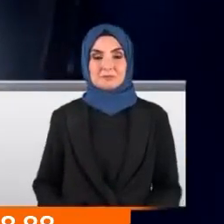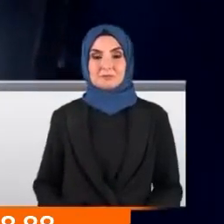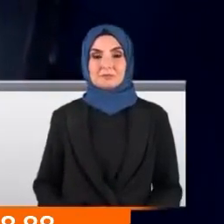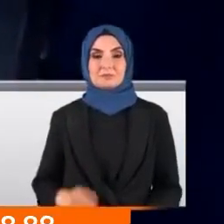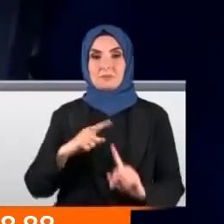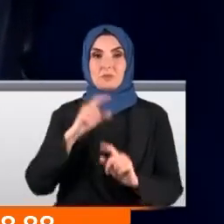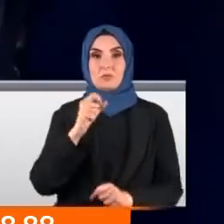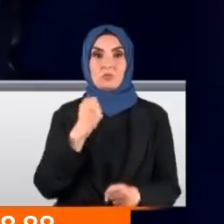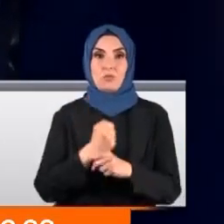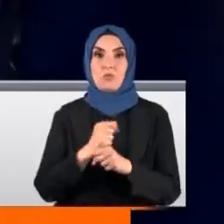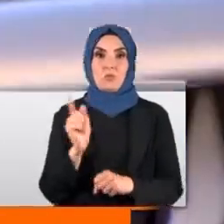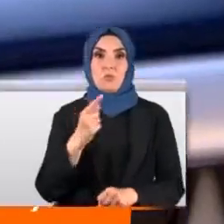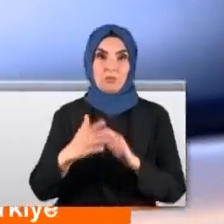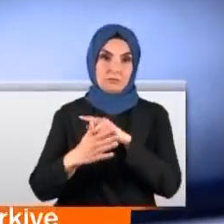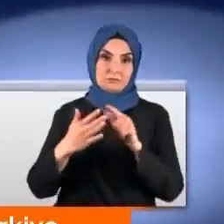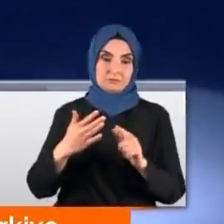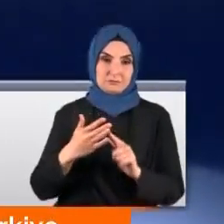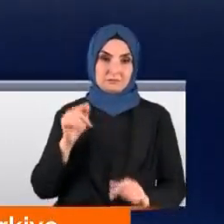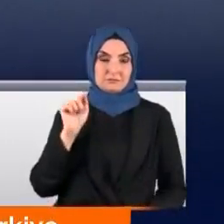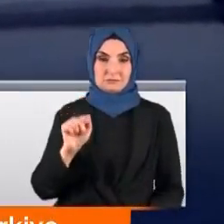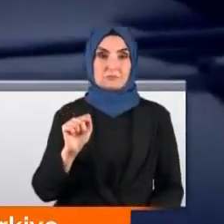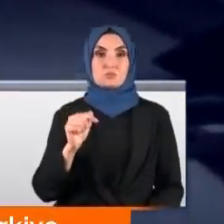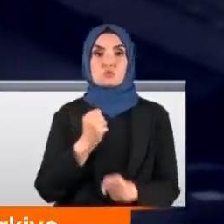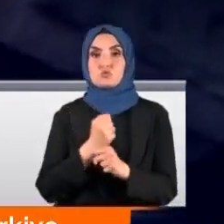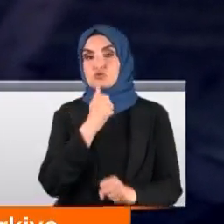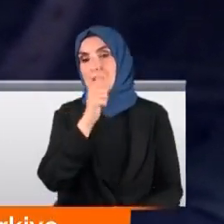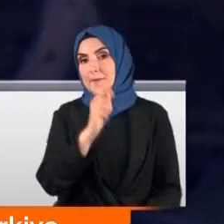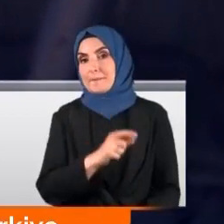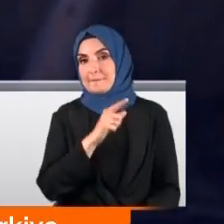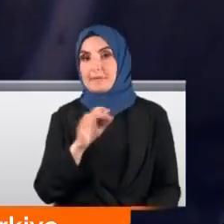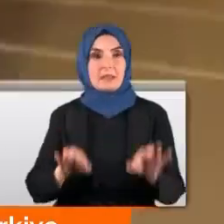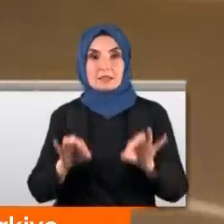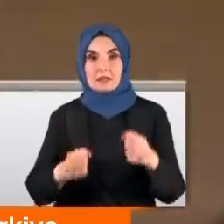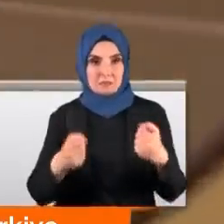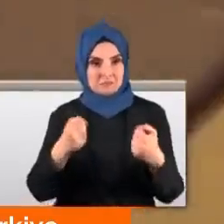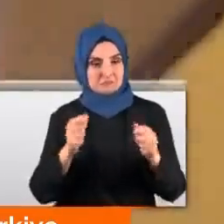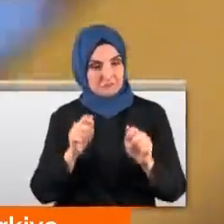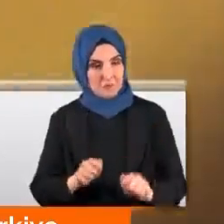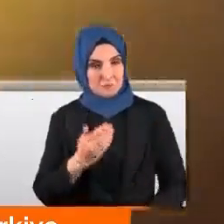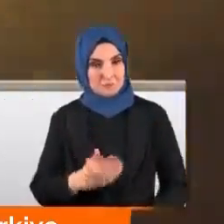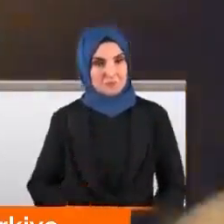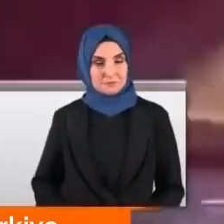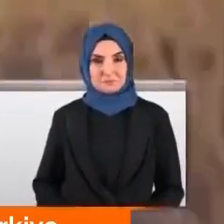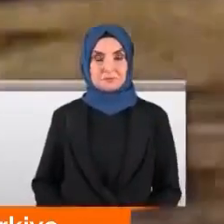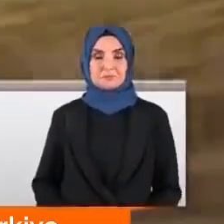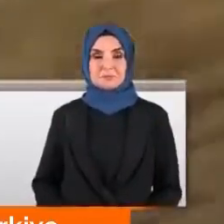Togg üst yöneticisi Gürcan Karakaş Türkiye'nin otomobilini test sürüşüne çıkardı.